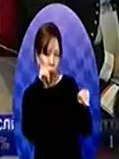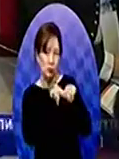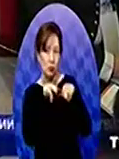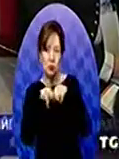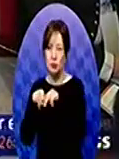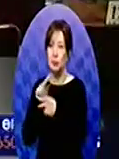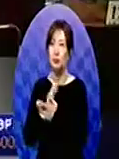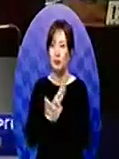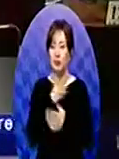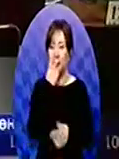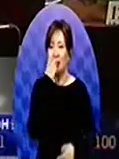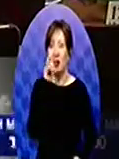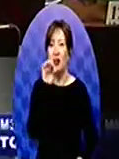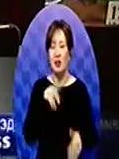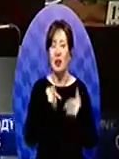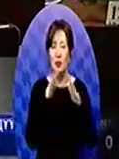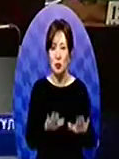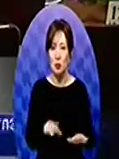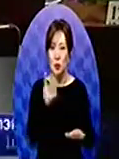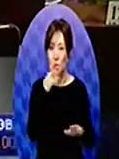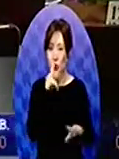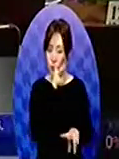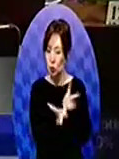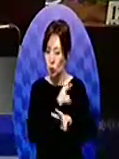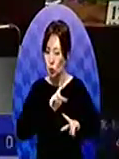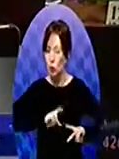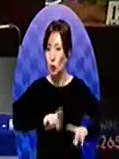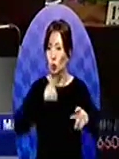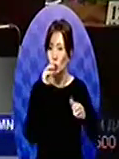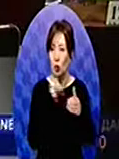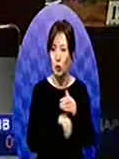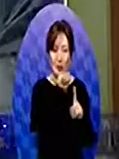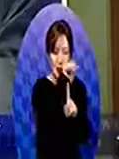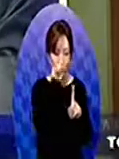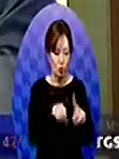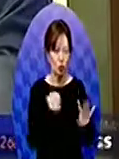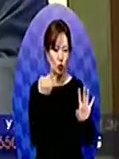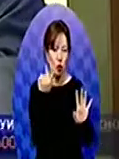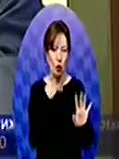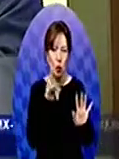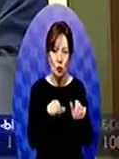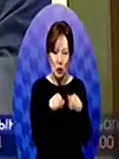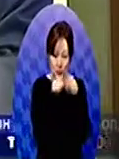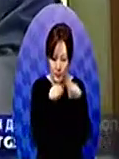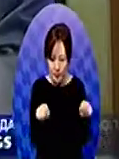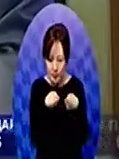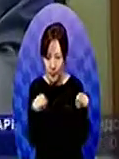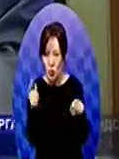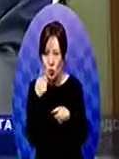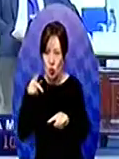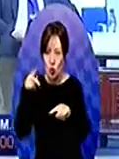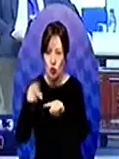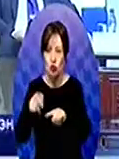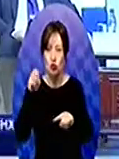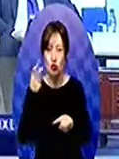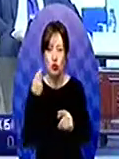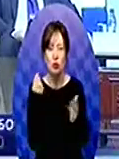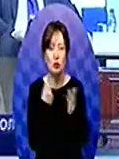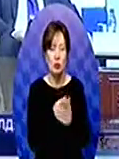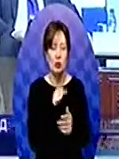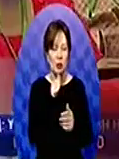нэмэлт өөрчлөлт оруулах асуудалд 7 хэмжиж 1 огтлох зарчмаар хандах ёстой гэдгийг Улсын хурлын дарга Инкволд хэлж